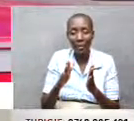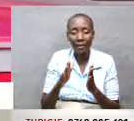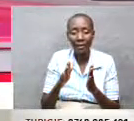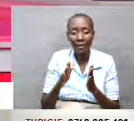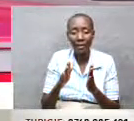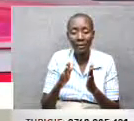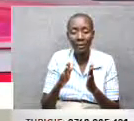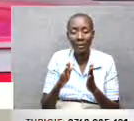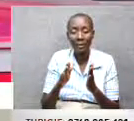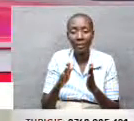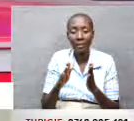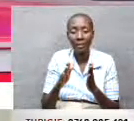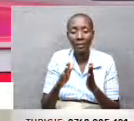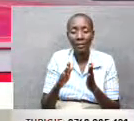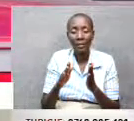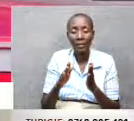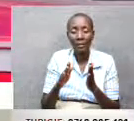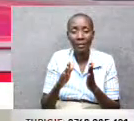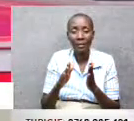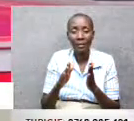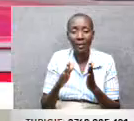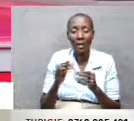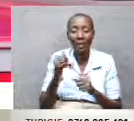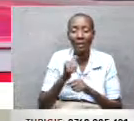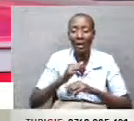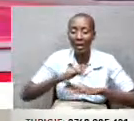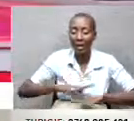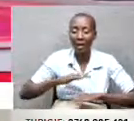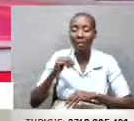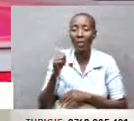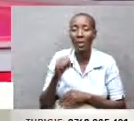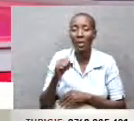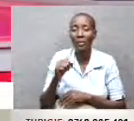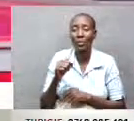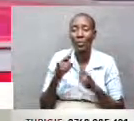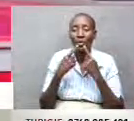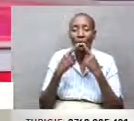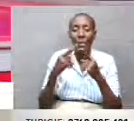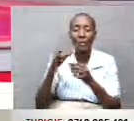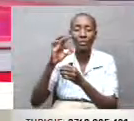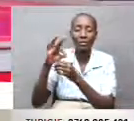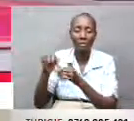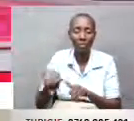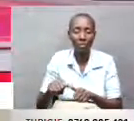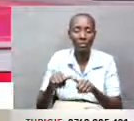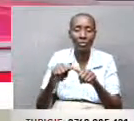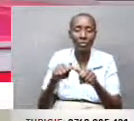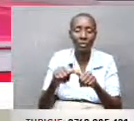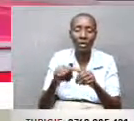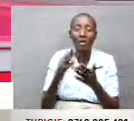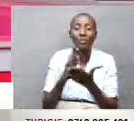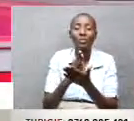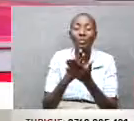hajaweza kufanya la kutosha kuhakikisha kwamba anasema uchaguzi ufanyike, jambo ambalo bila shaka